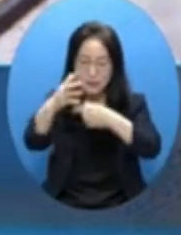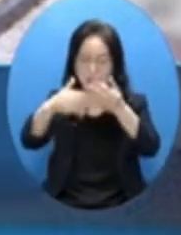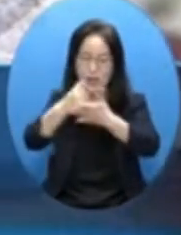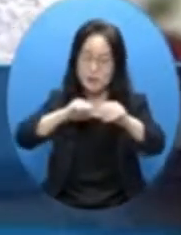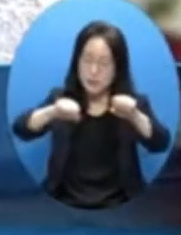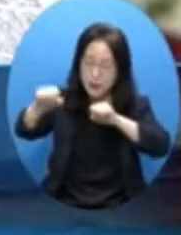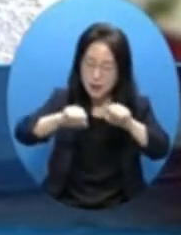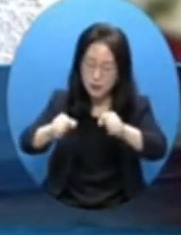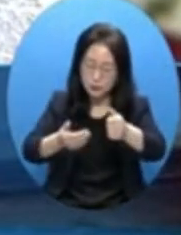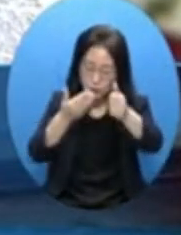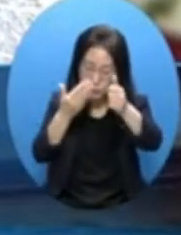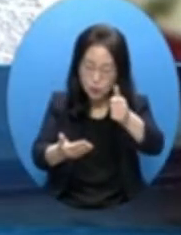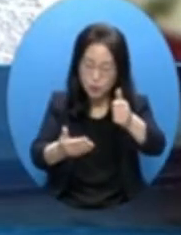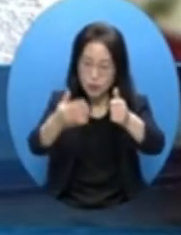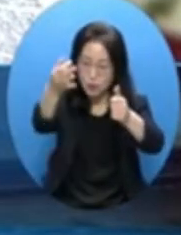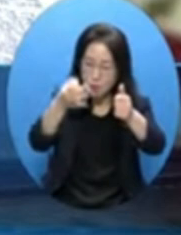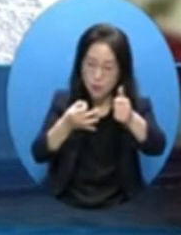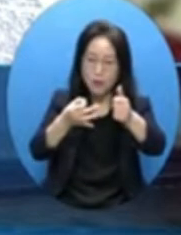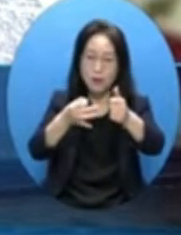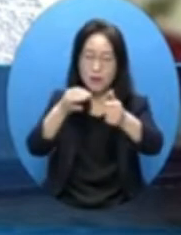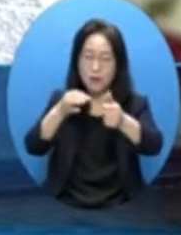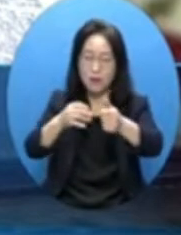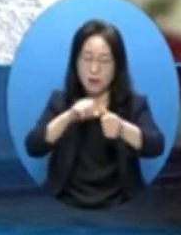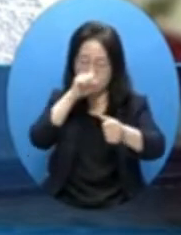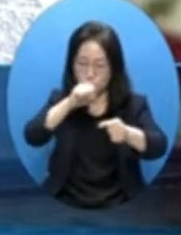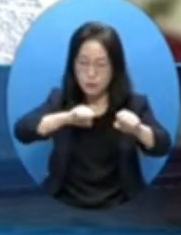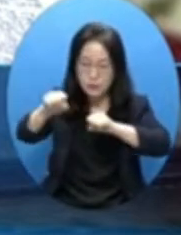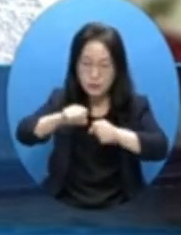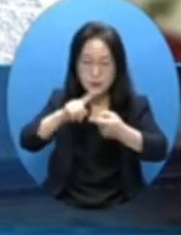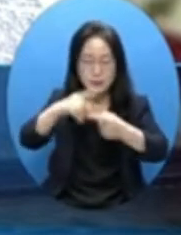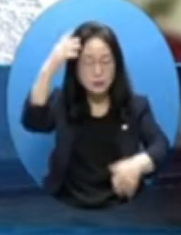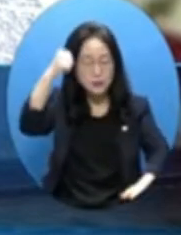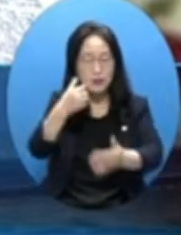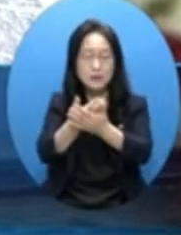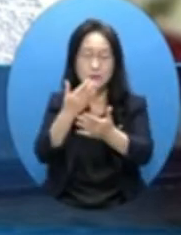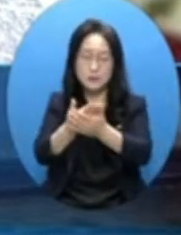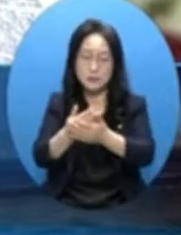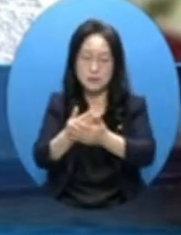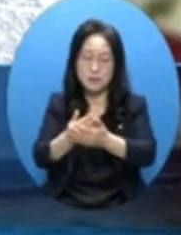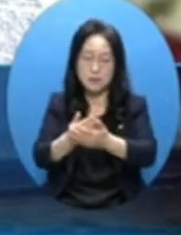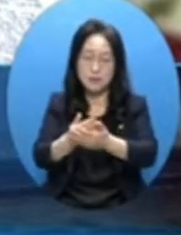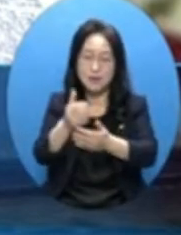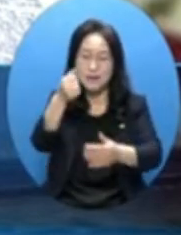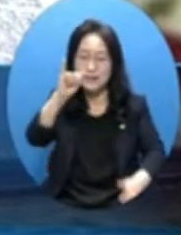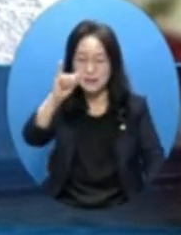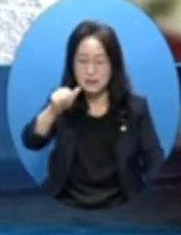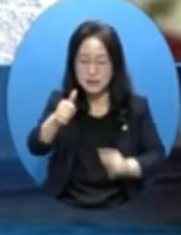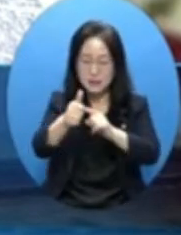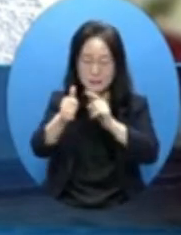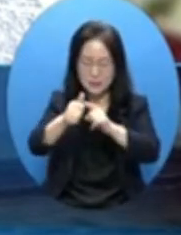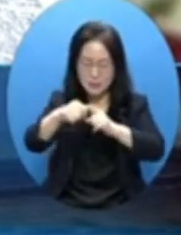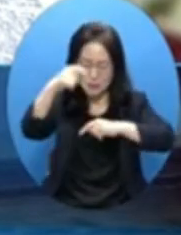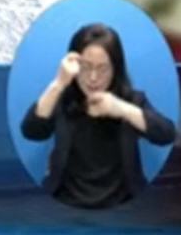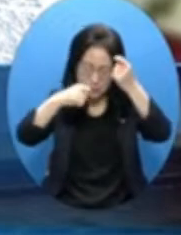주께서 보시기에 선하게 한 것을 기억하옵소서 하고 히스기야가 심히 통곡하더라.